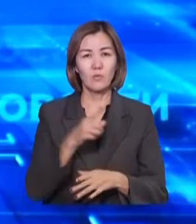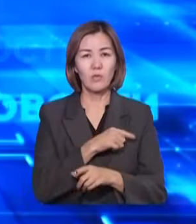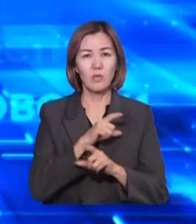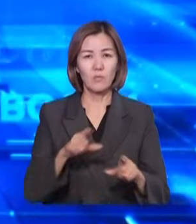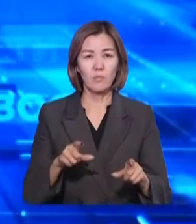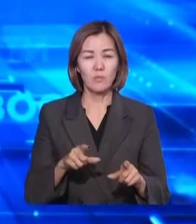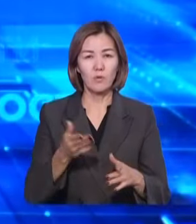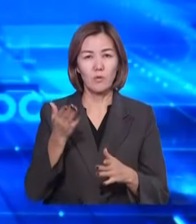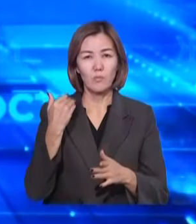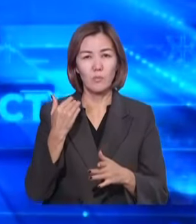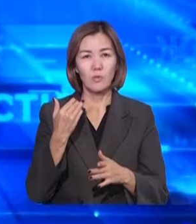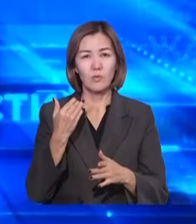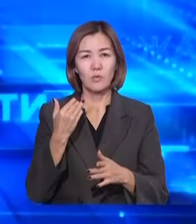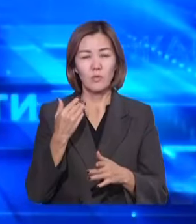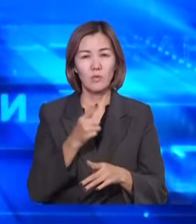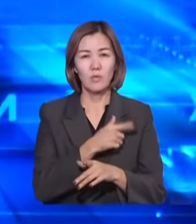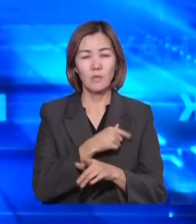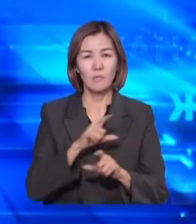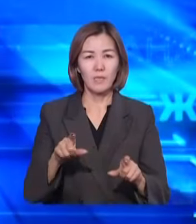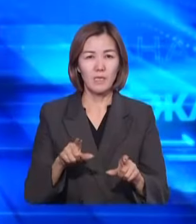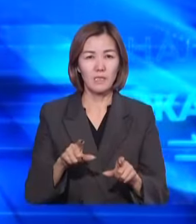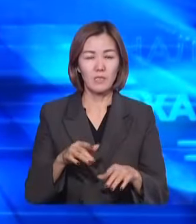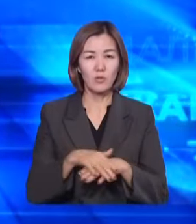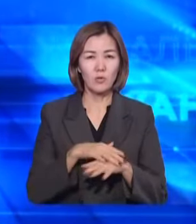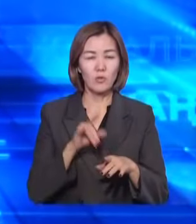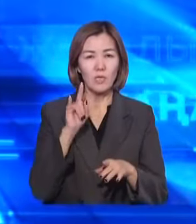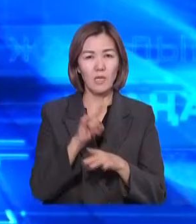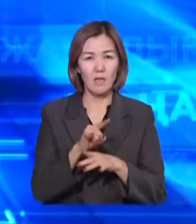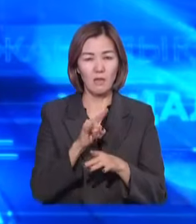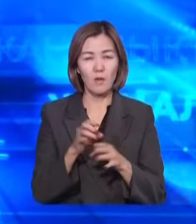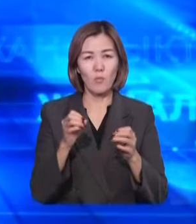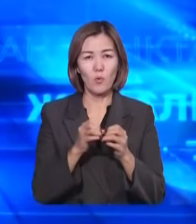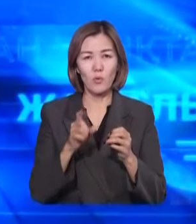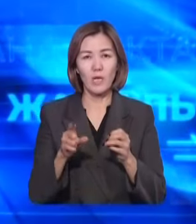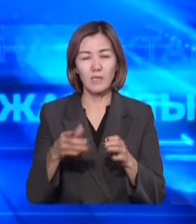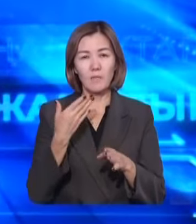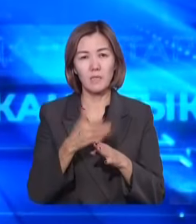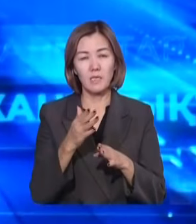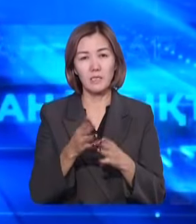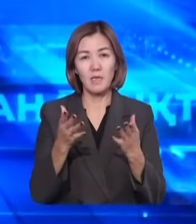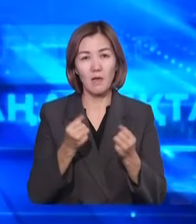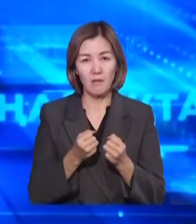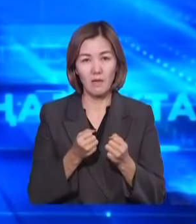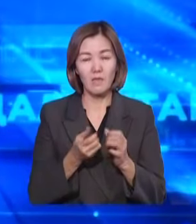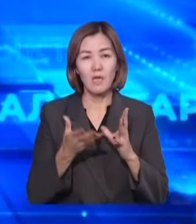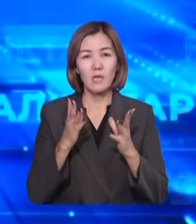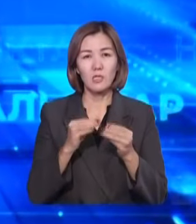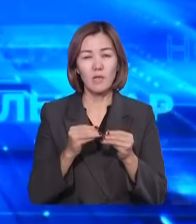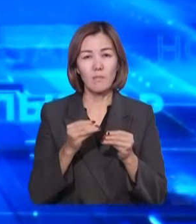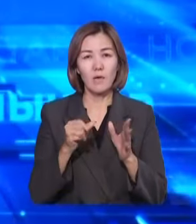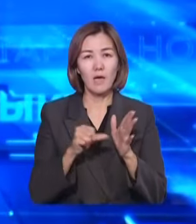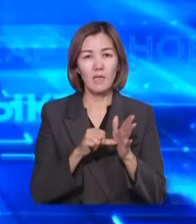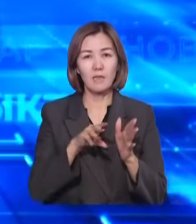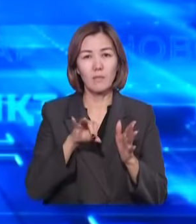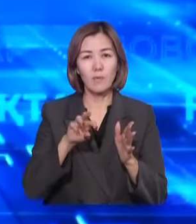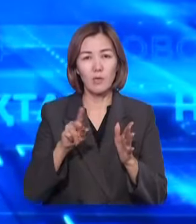Көксу ауданында орталық аурухананың бұрынғы медбикесі тұрғындарды алдап 10 шақты адамның атына несие рәсімдеген. Жалпы сомасы 6 миллион